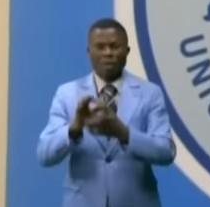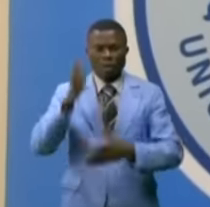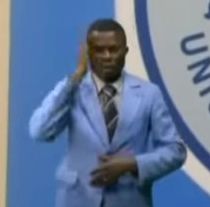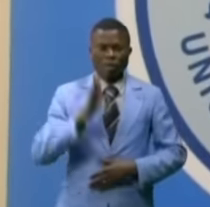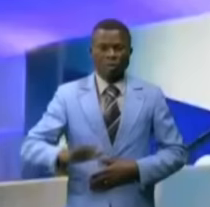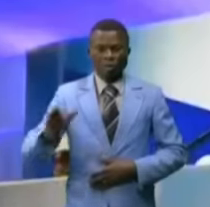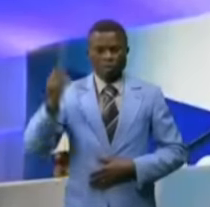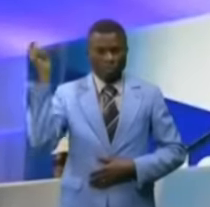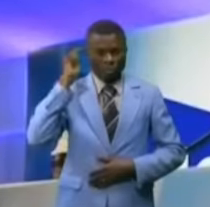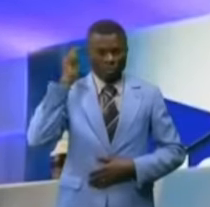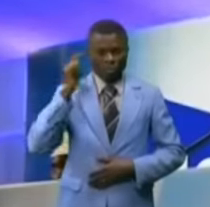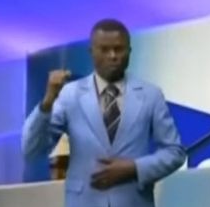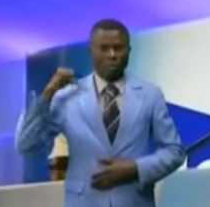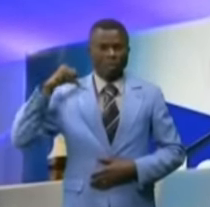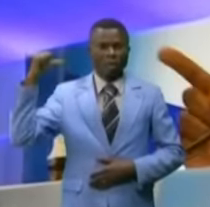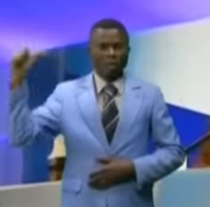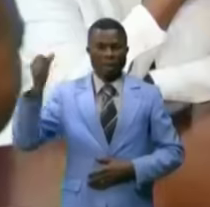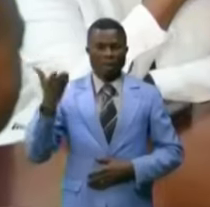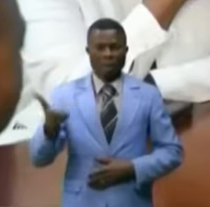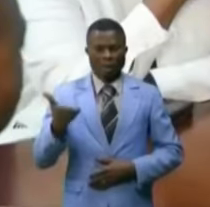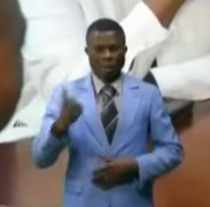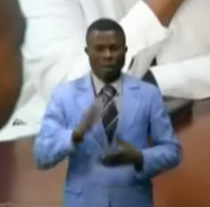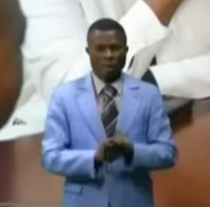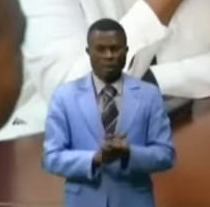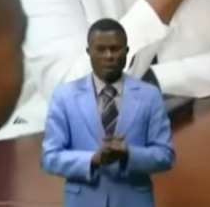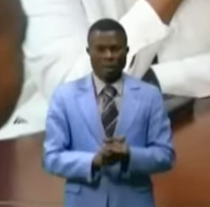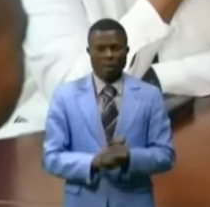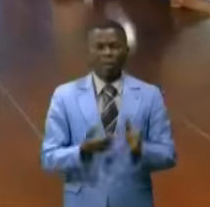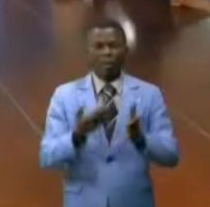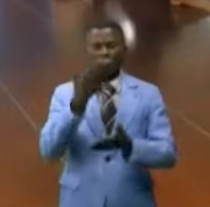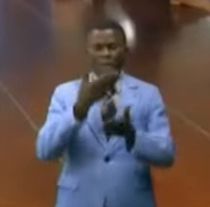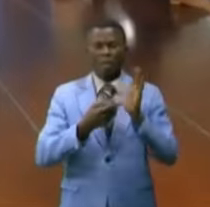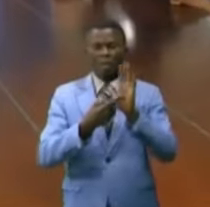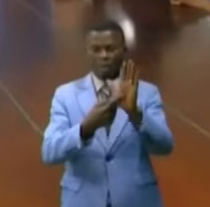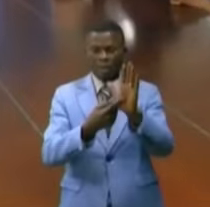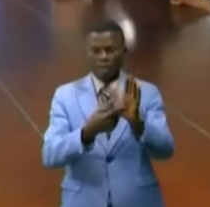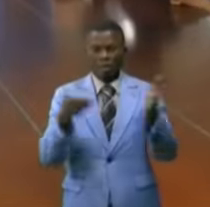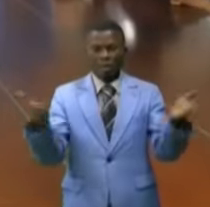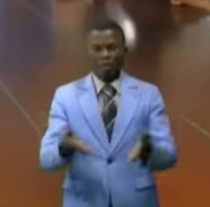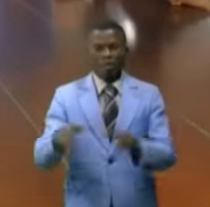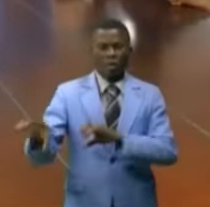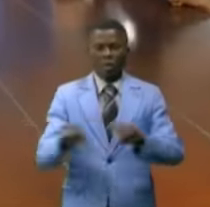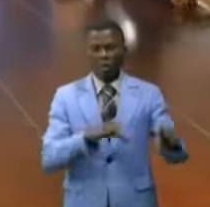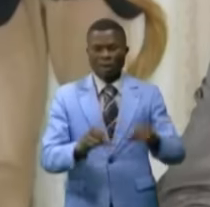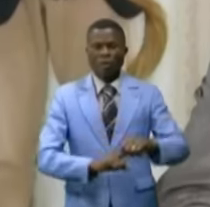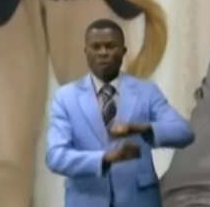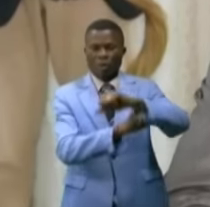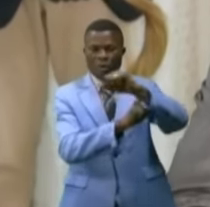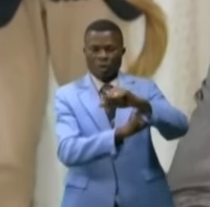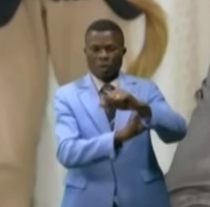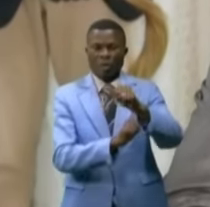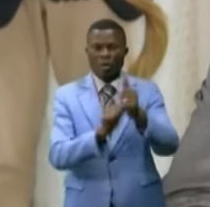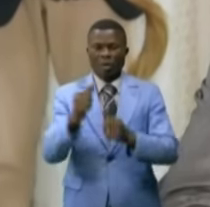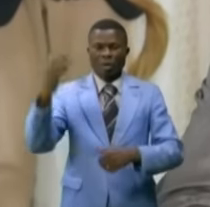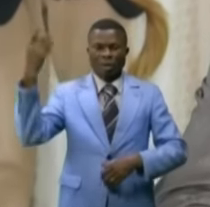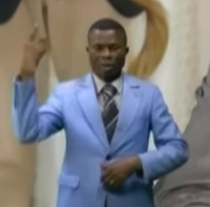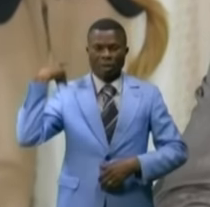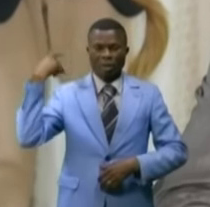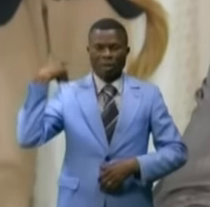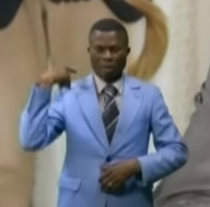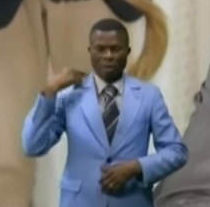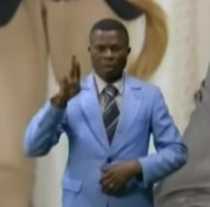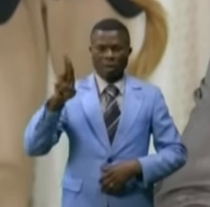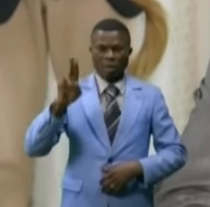le professeur André Mbatabetokoumé Somango, a été représenté à cette manifestation de soutien par l'honorable René